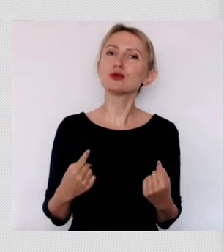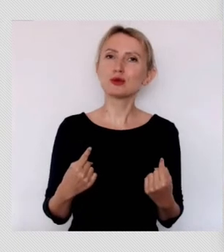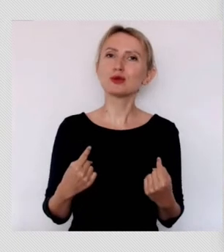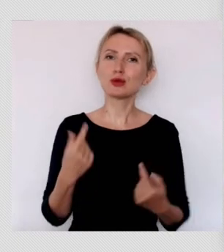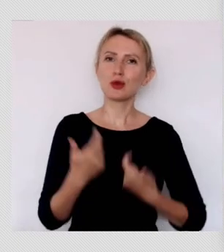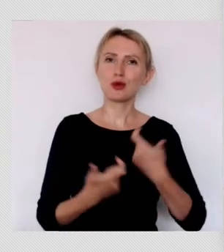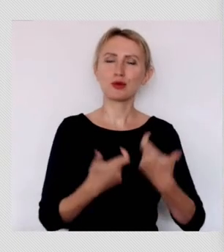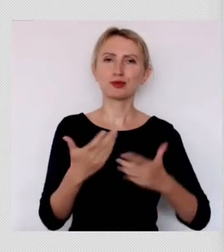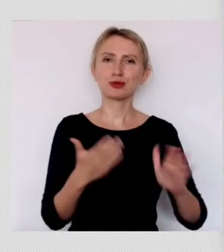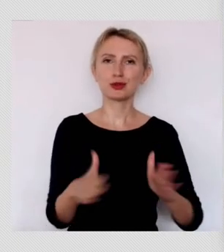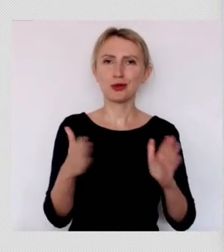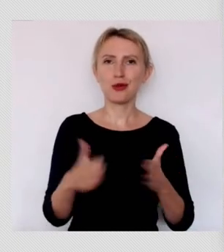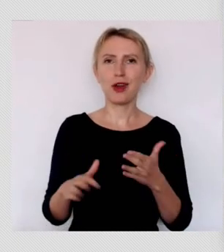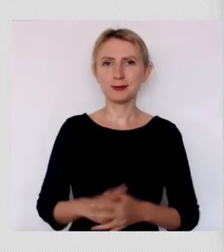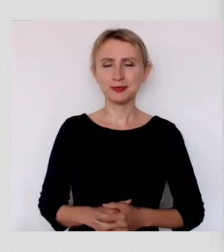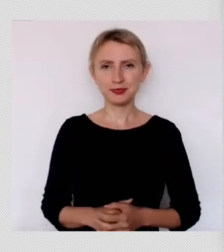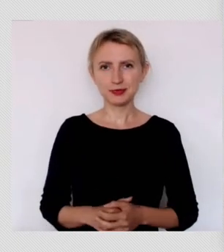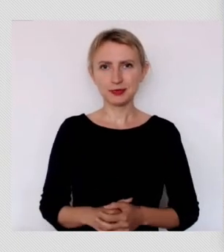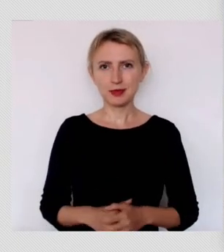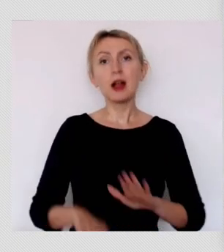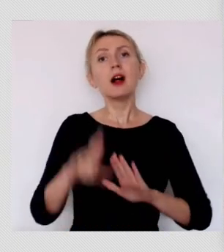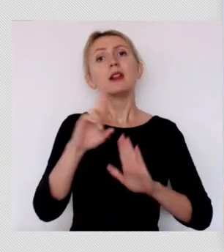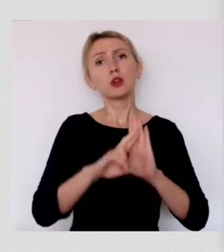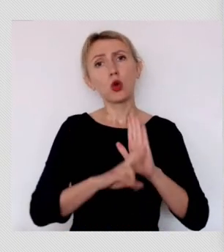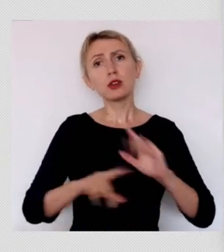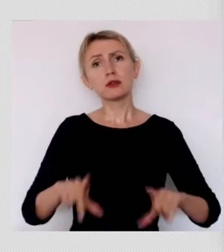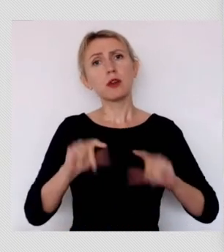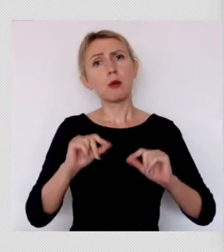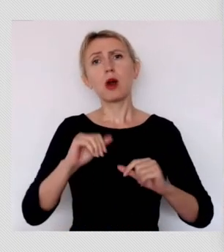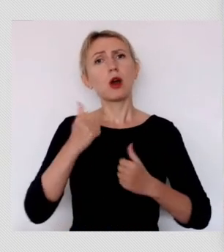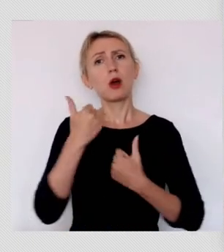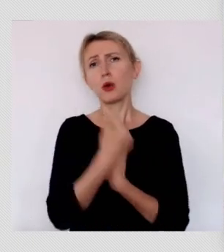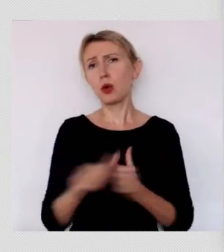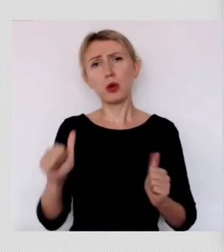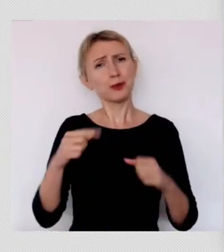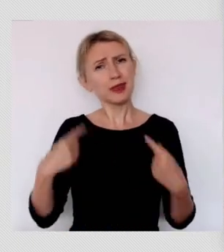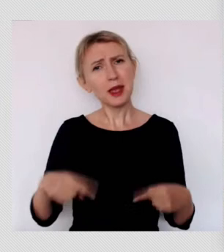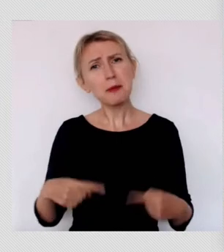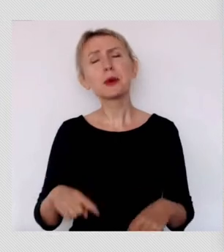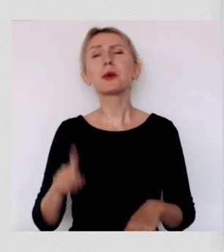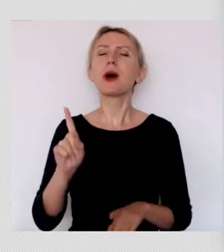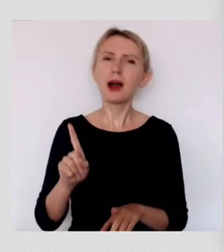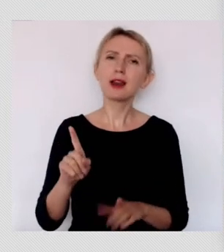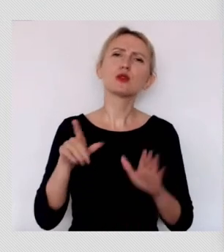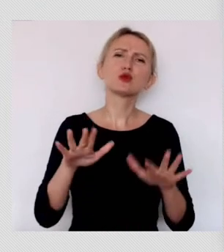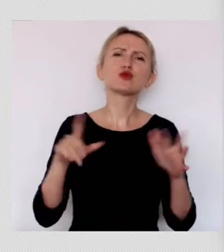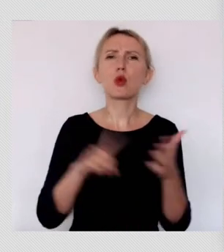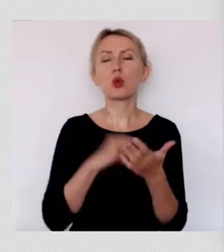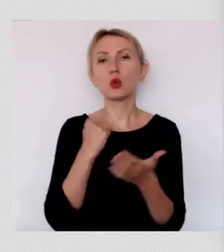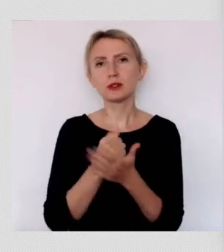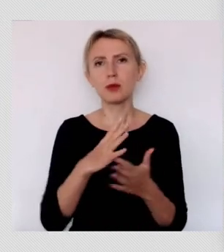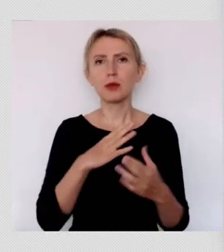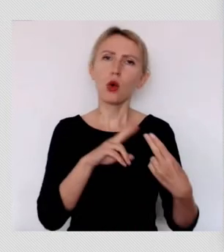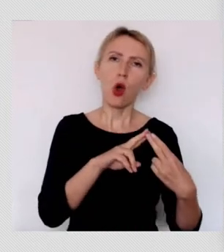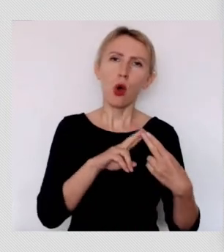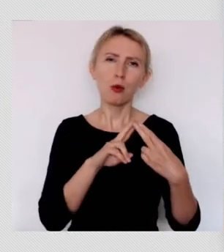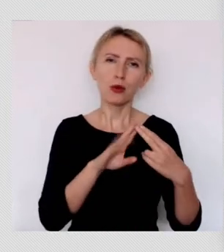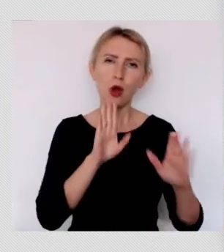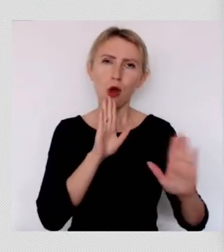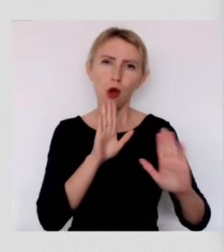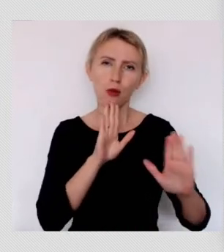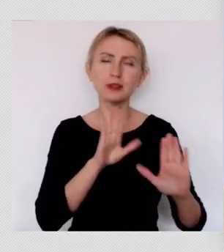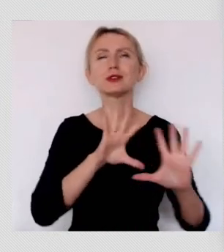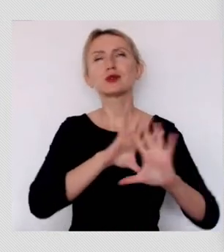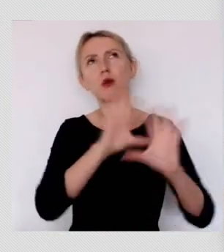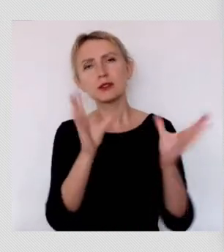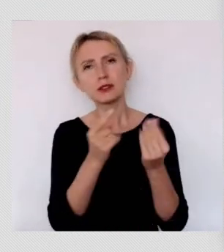robili. Tamten kodeks na pewno nie był idealny, ale był, no, jak większość ustaw, był jakimś kompromisem również, który godził wszystkie